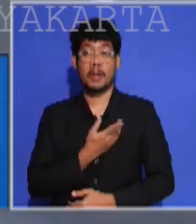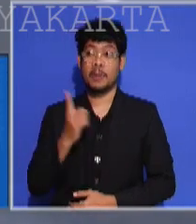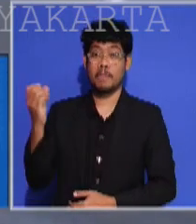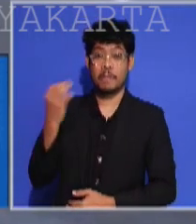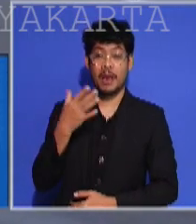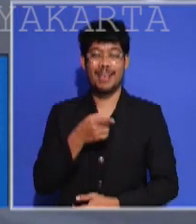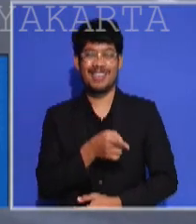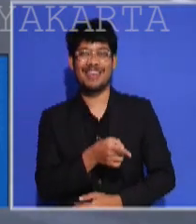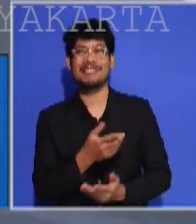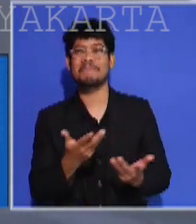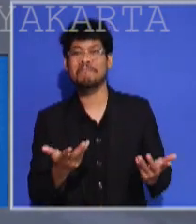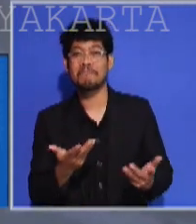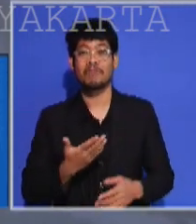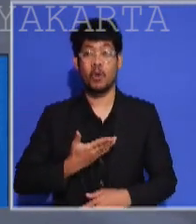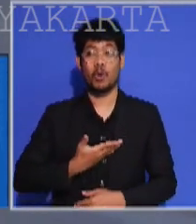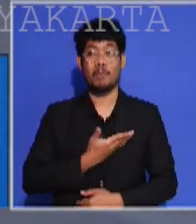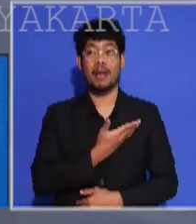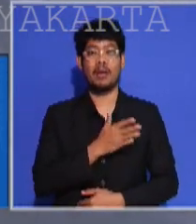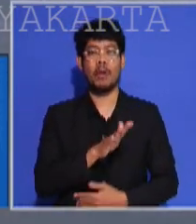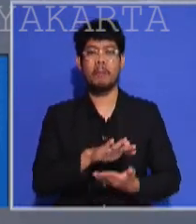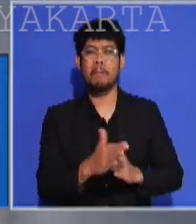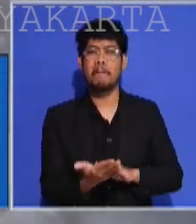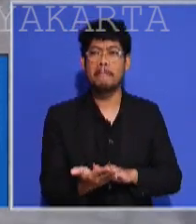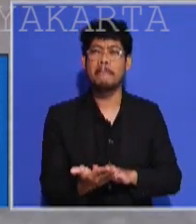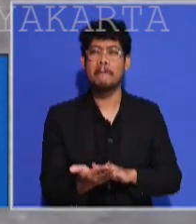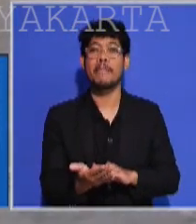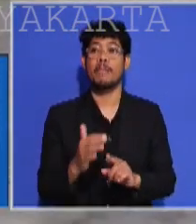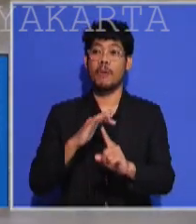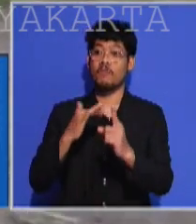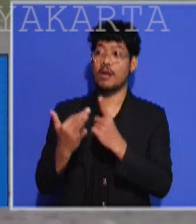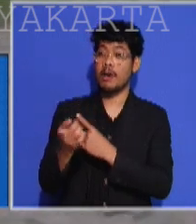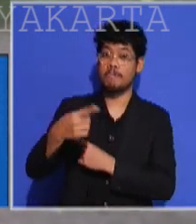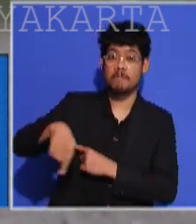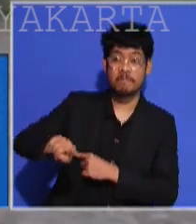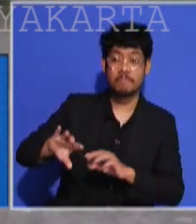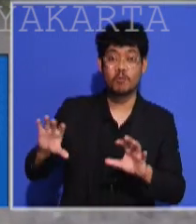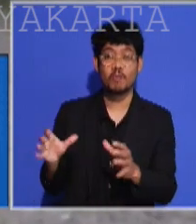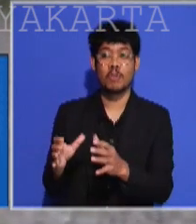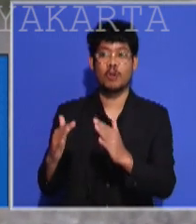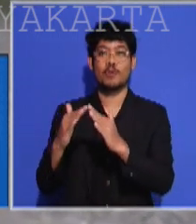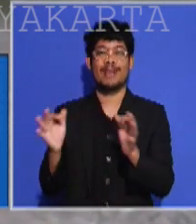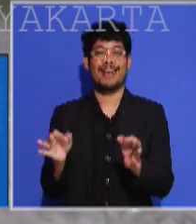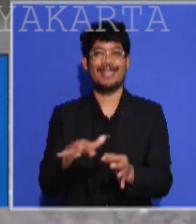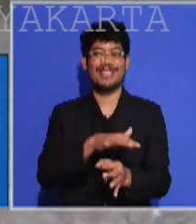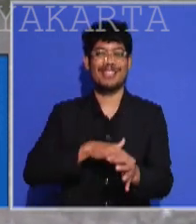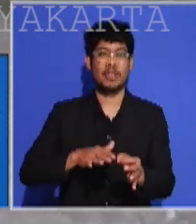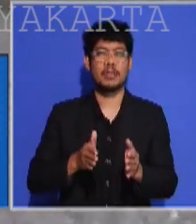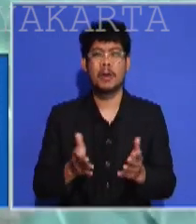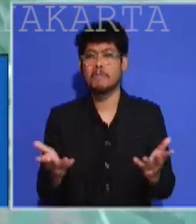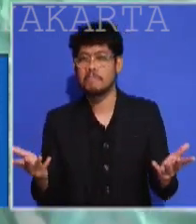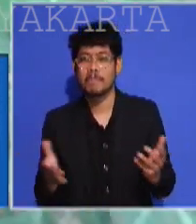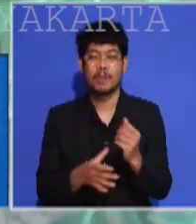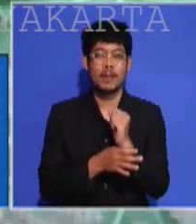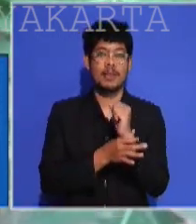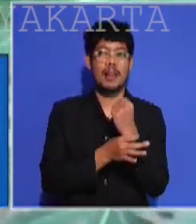korban tewas bersamaga lainnya sedang berkumpul di samping rumah milik Suyono yang berada di pinggir jalan Sal